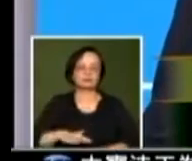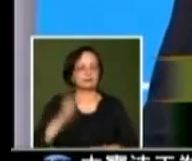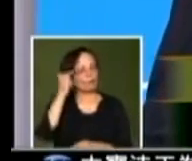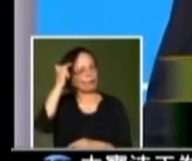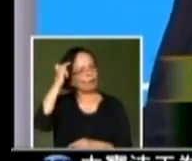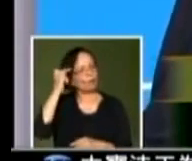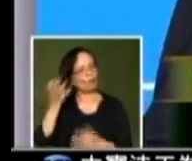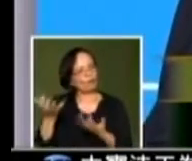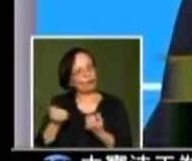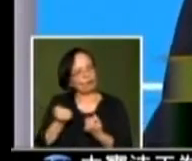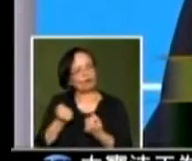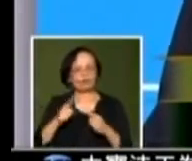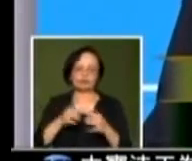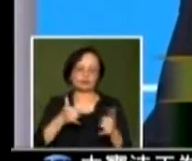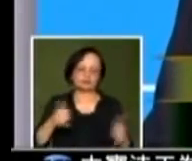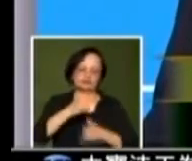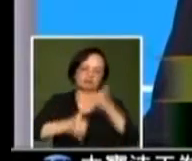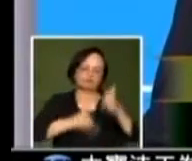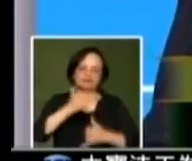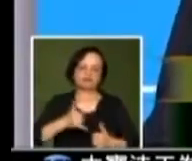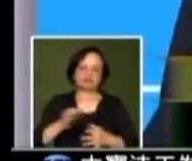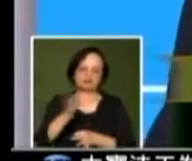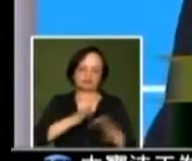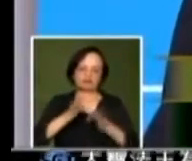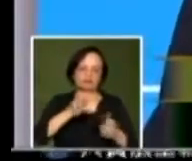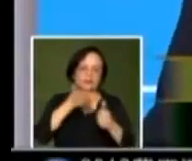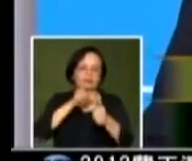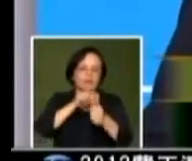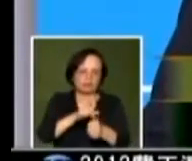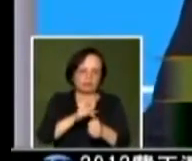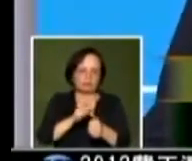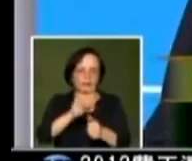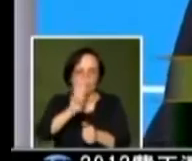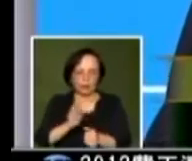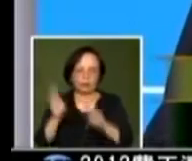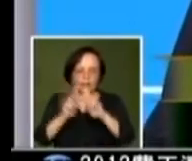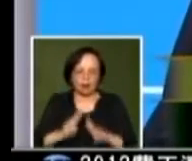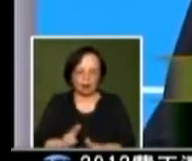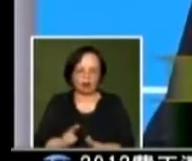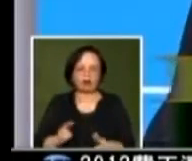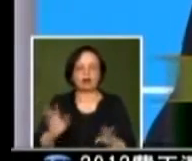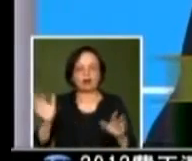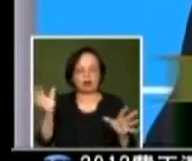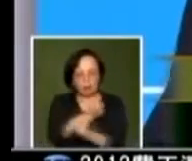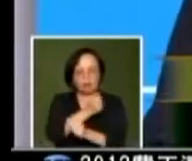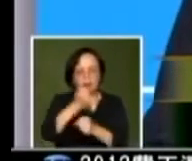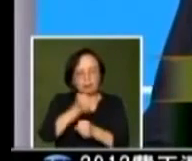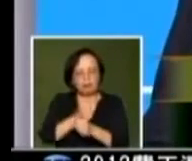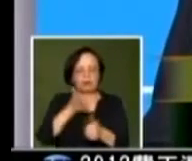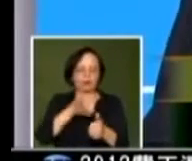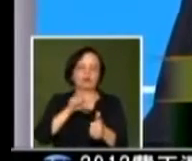感受的老百姓伫咱的生活、咱的经济问题、咱的水电的起、咱的失业的问题、咱无头